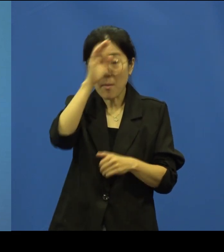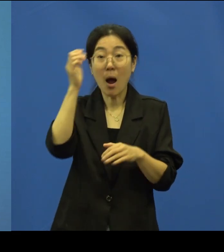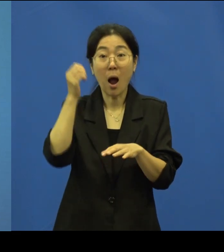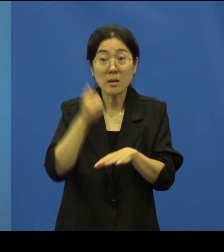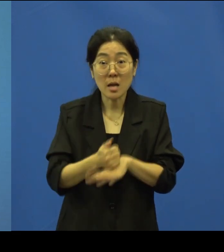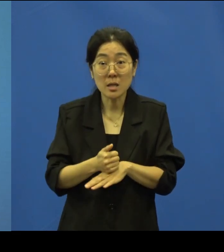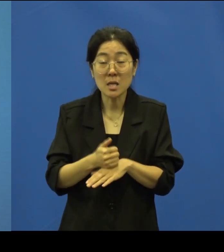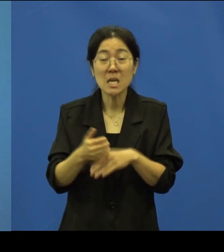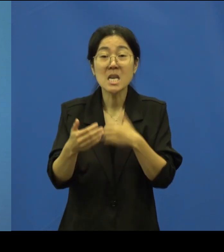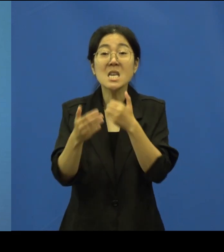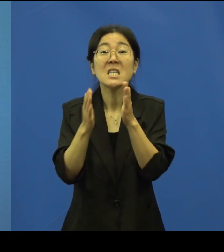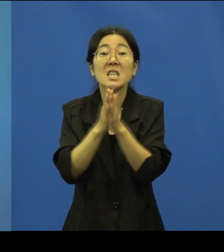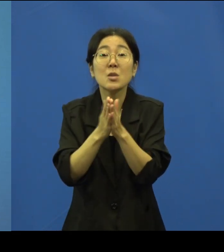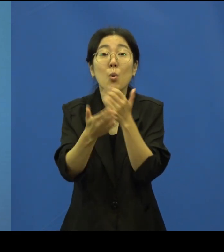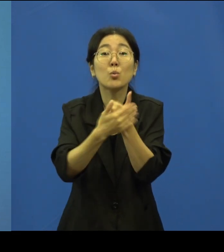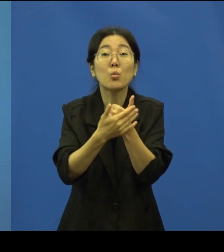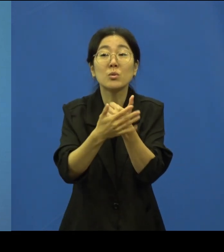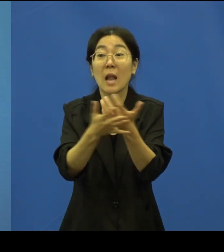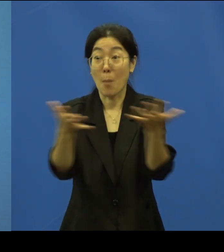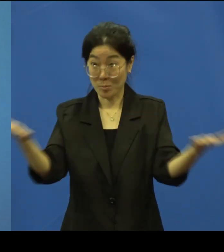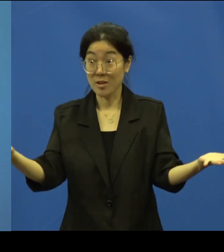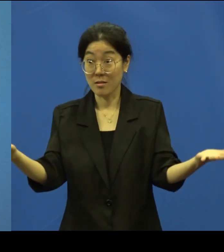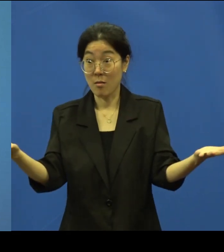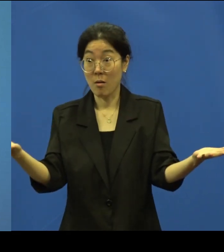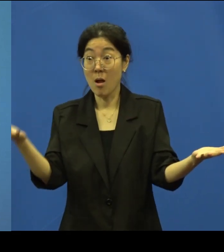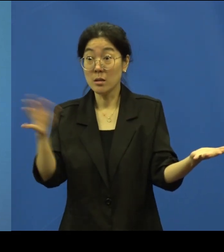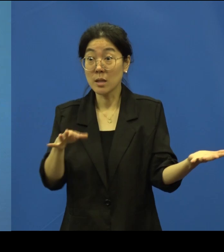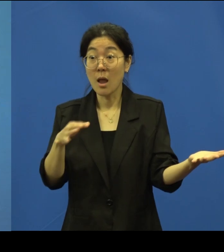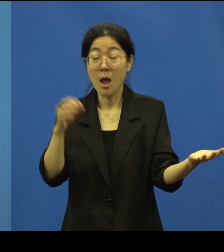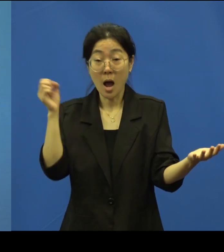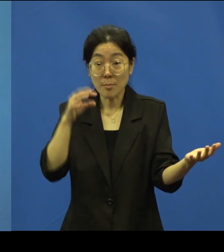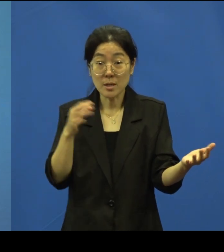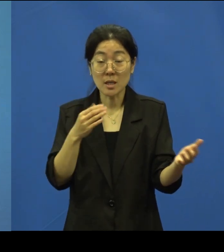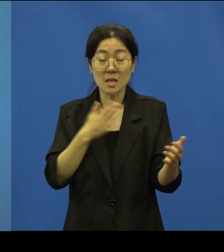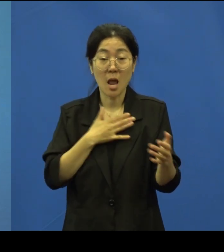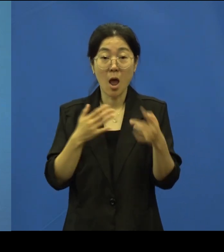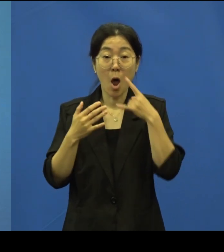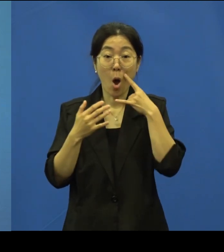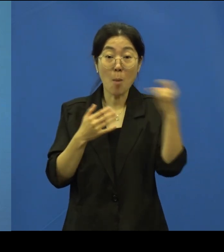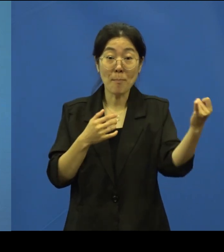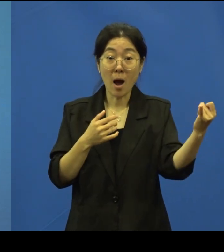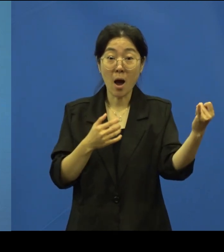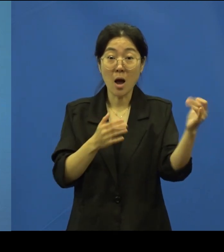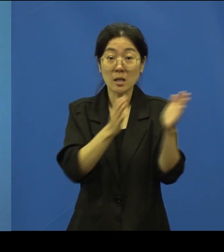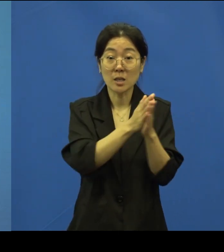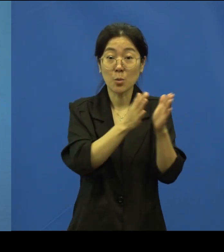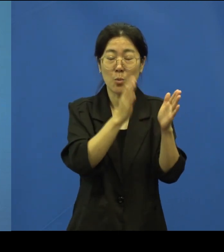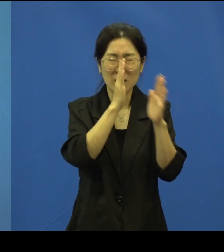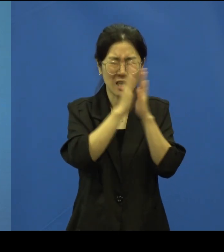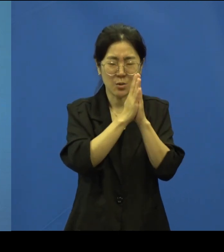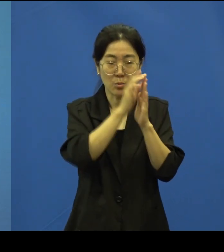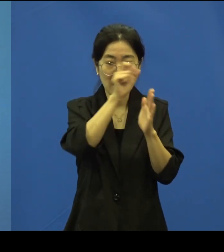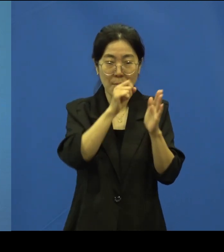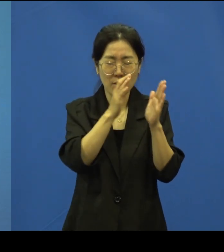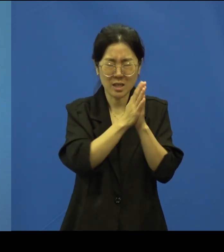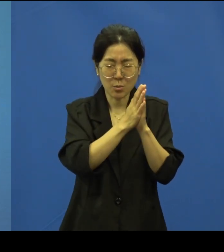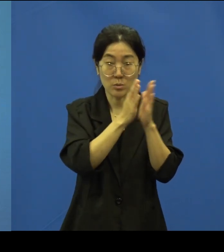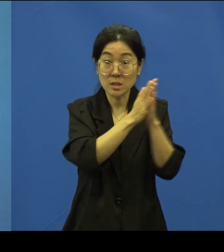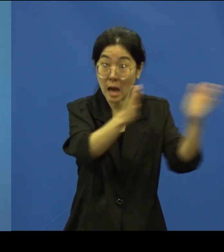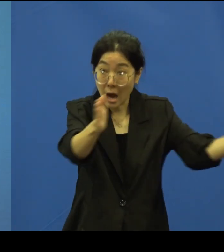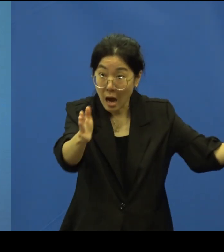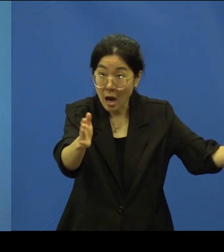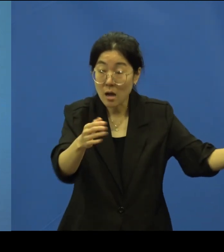위해서 전심으로 기도하기, 그러니까 매일 새벽마다 저희 어머니가 기도하기 시작했고 저희